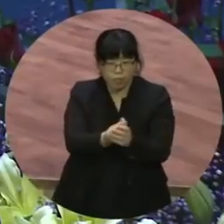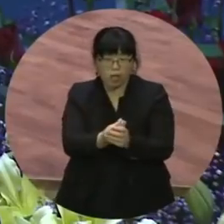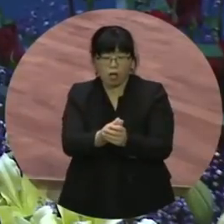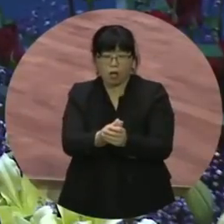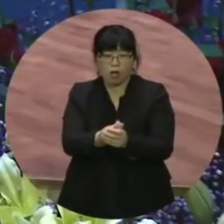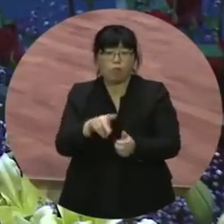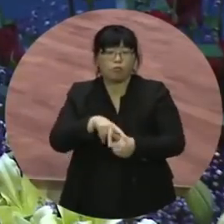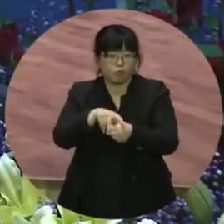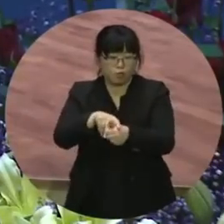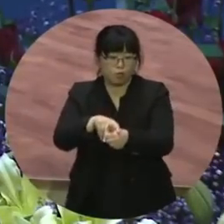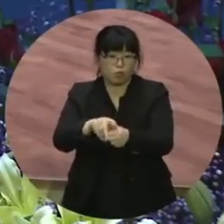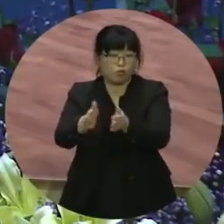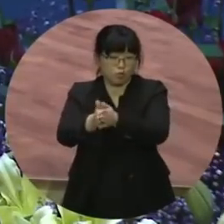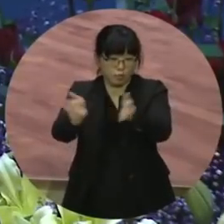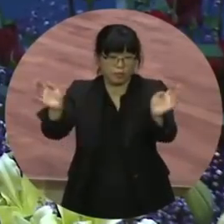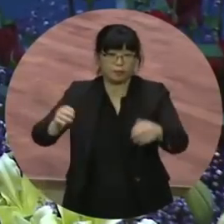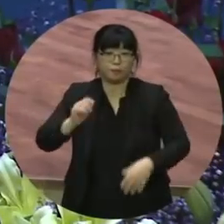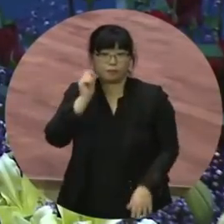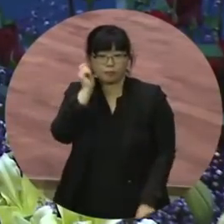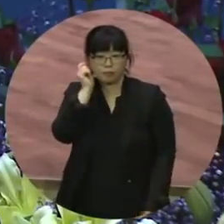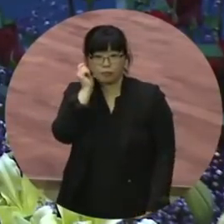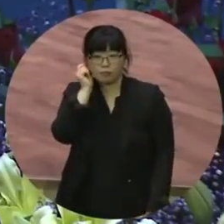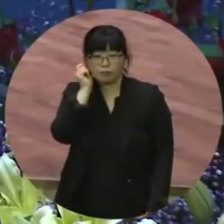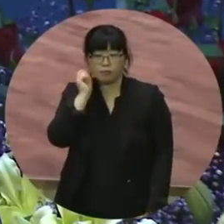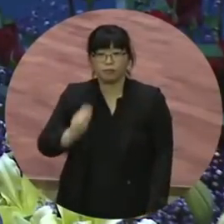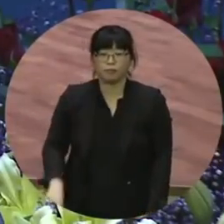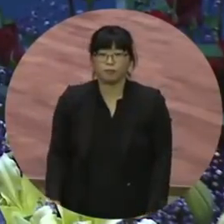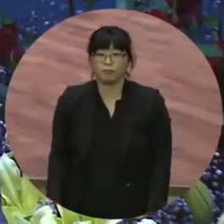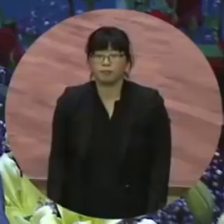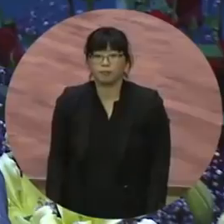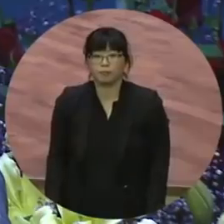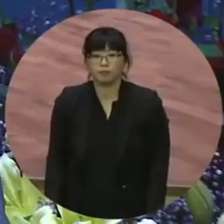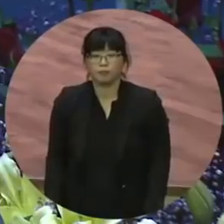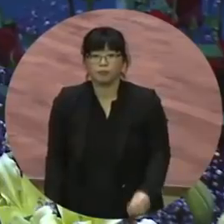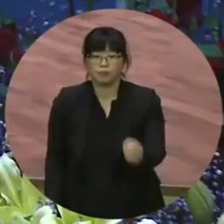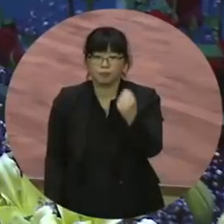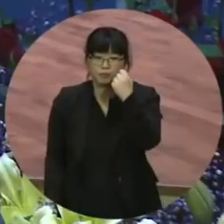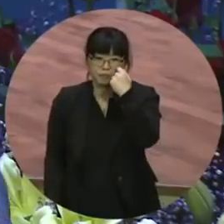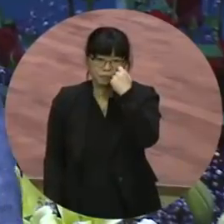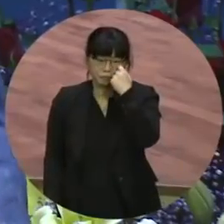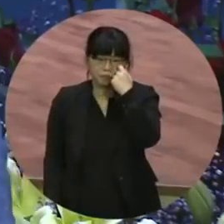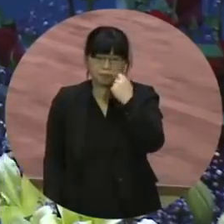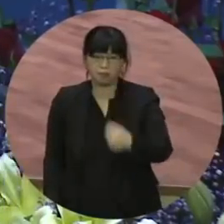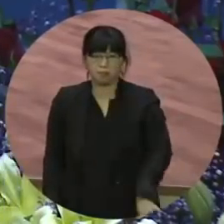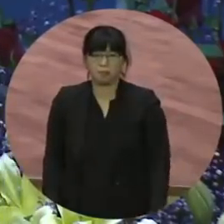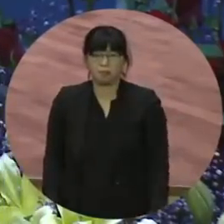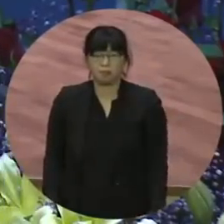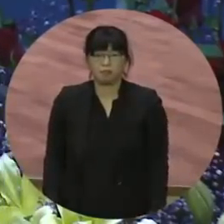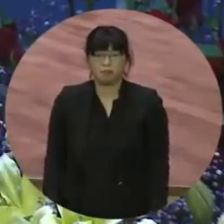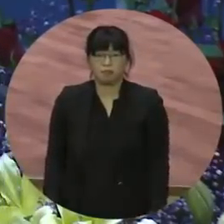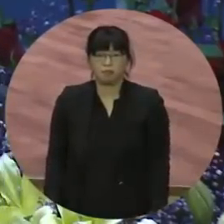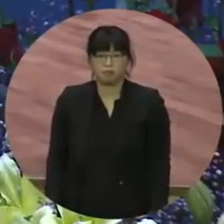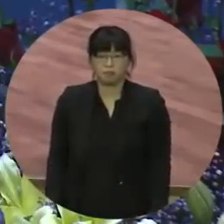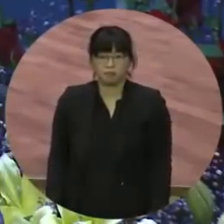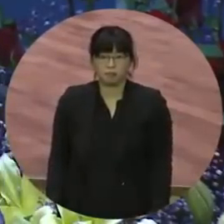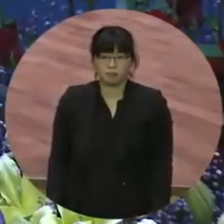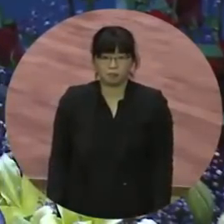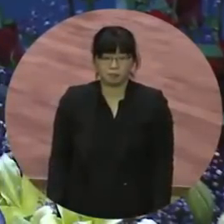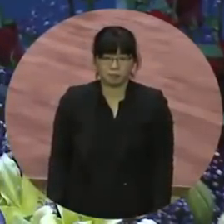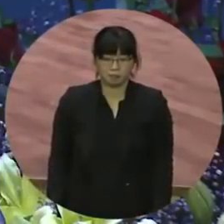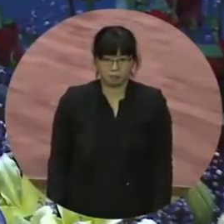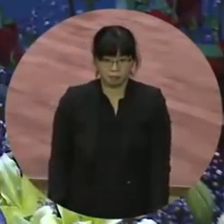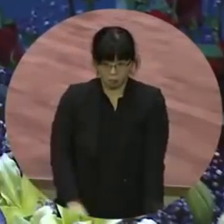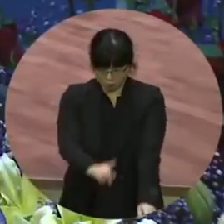창세기 21장 14절에 보면요, 이 하갈과 이스마엘을 내쫓을 때도요, 아브라함 결단 딱 하고 아침에 일찍